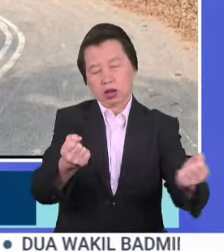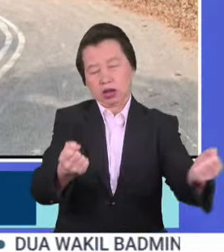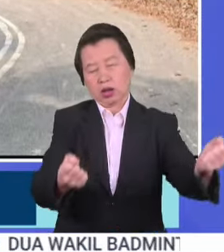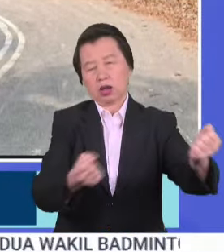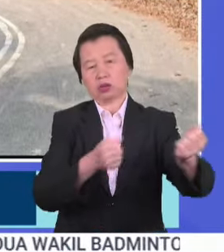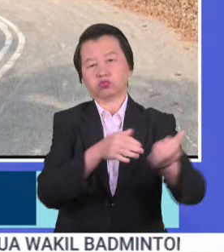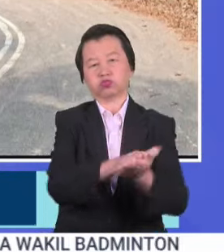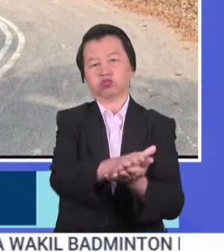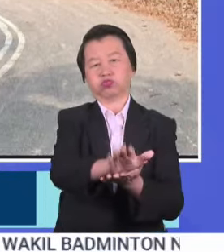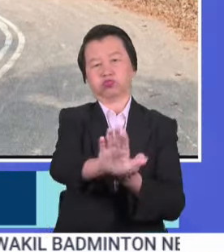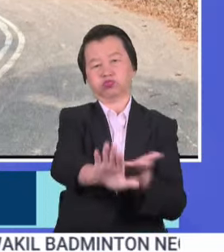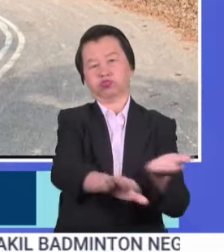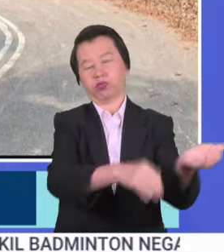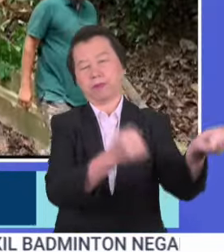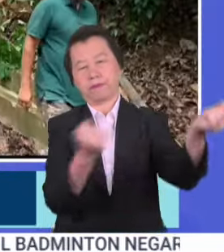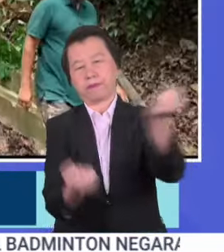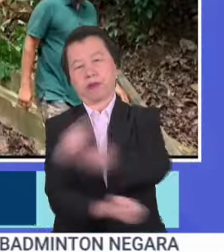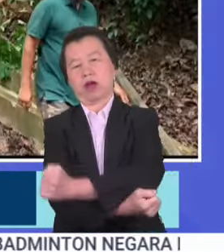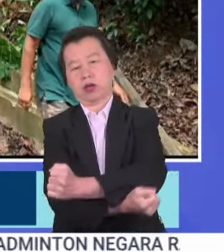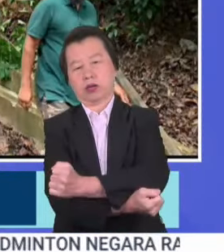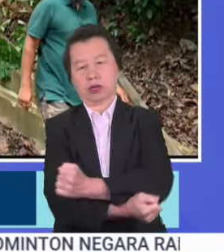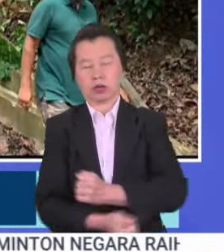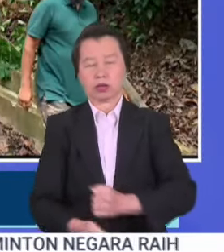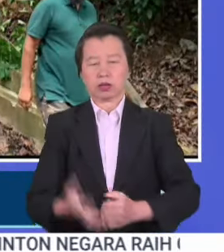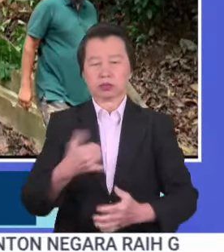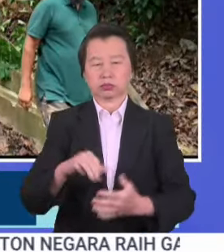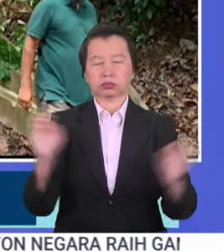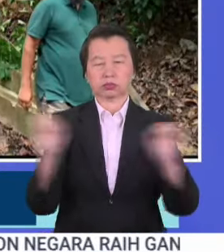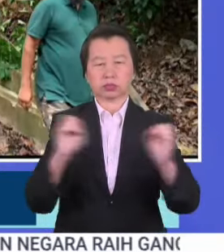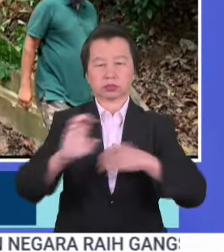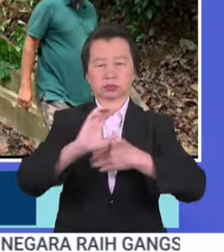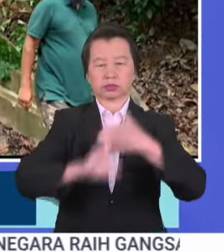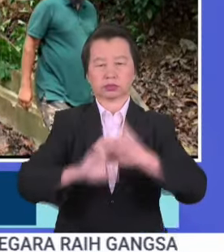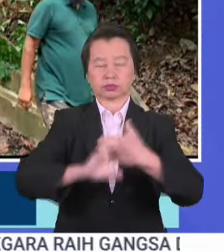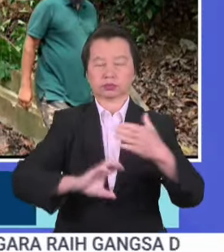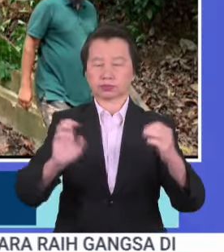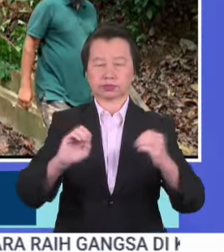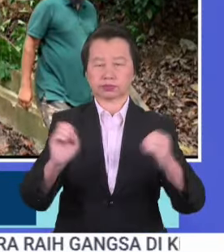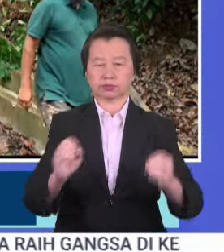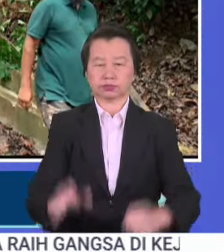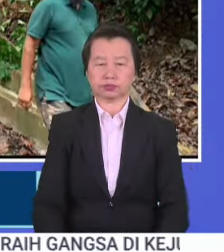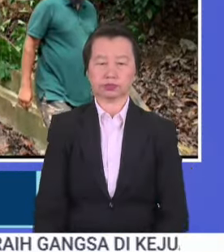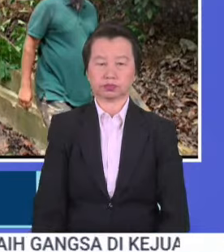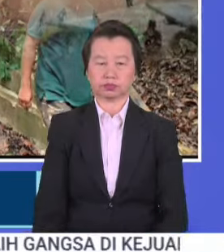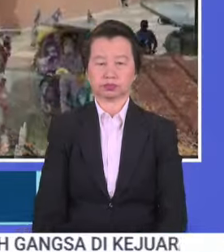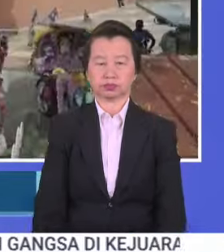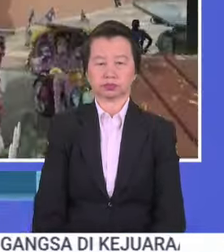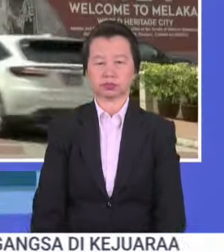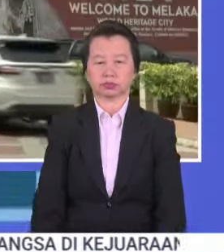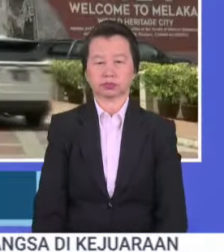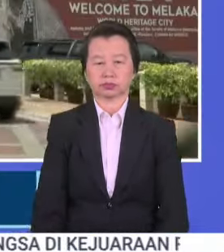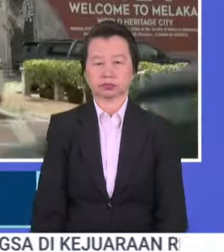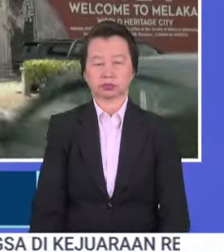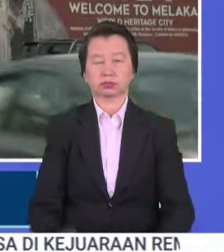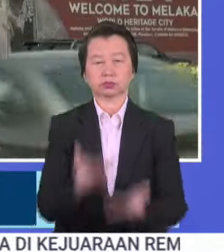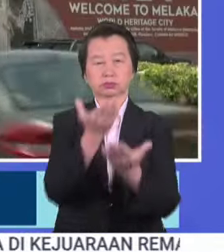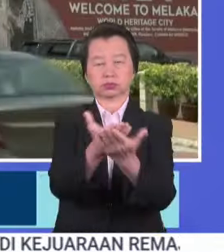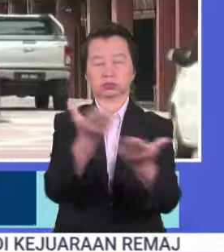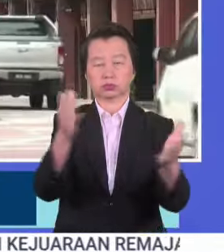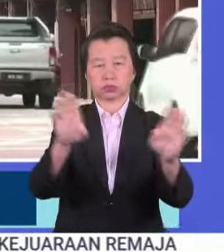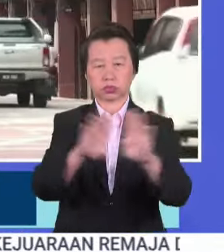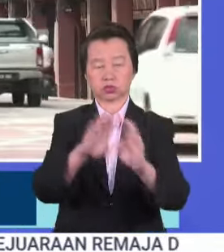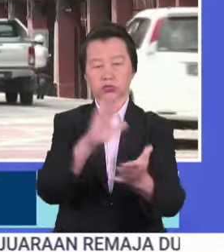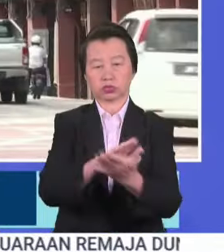dipandunya menggelongsor dan melanggar pembahagi jalan. Tiada kecederaan dilaporkan. Cadangan menutup sekolah